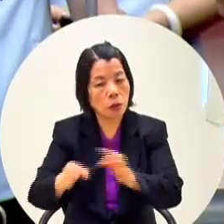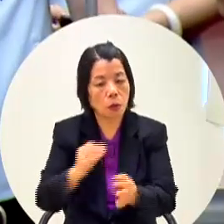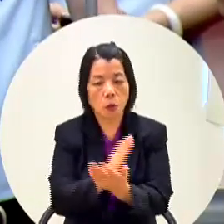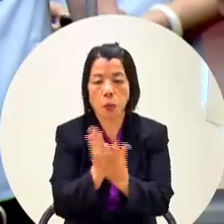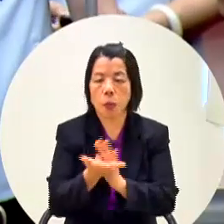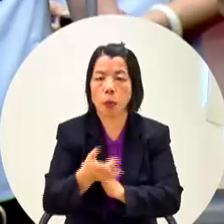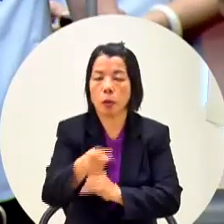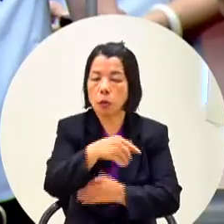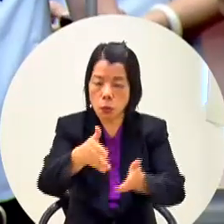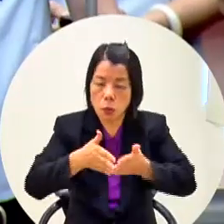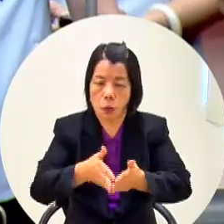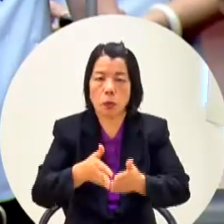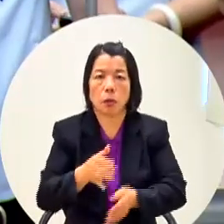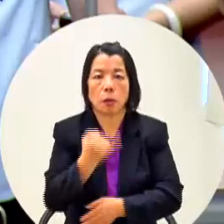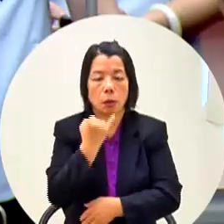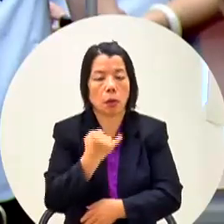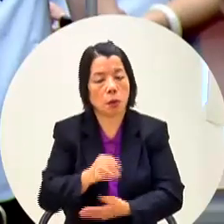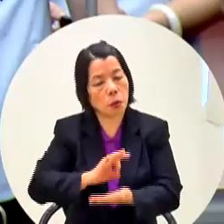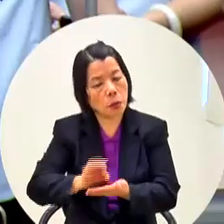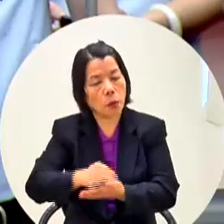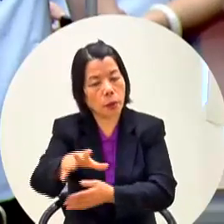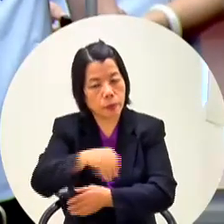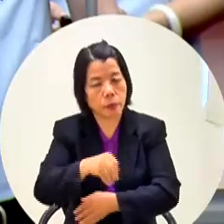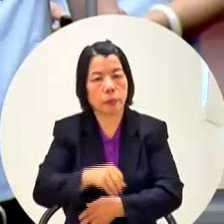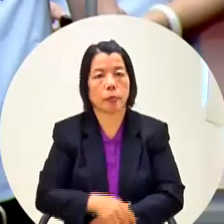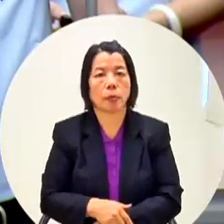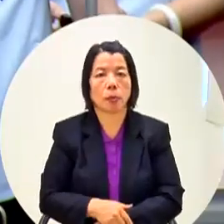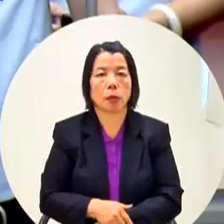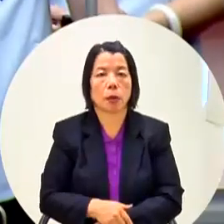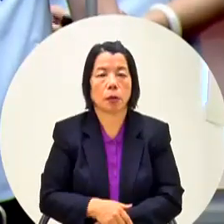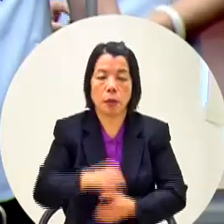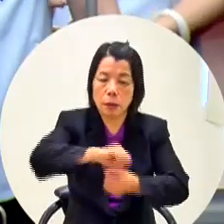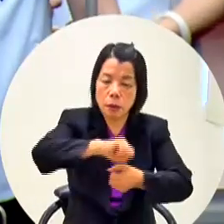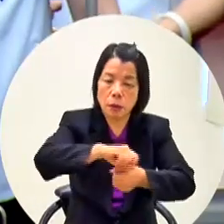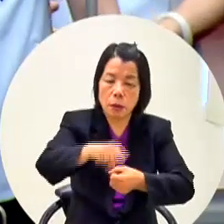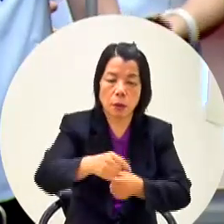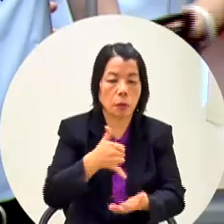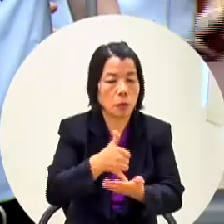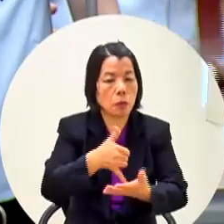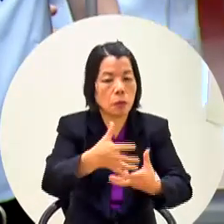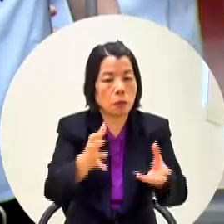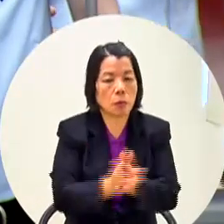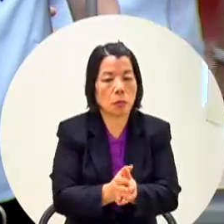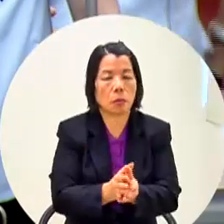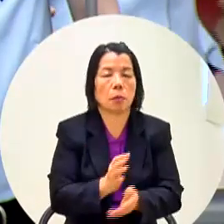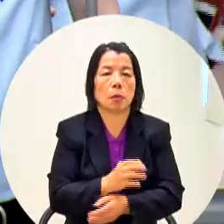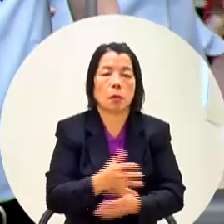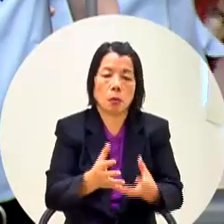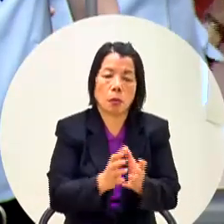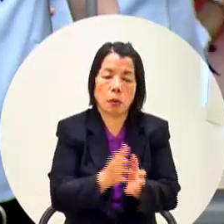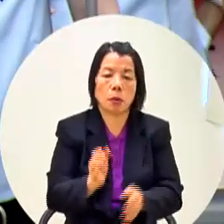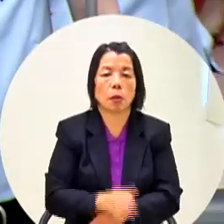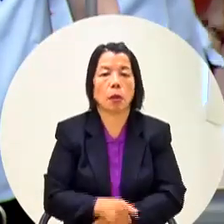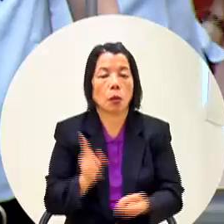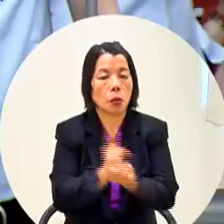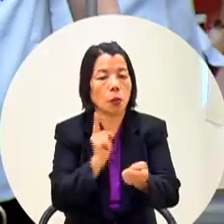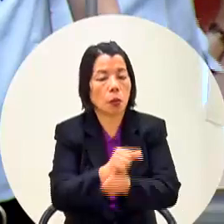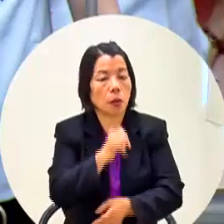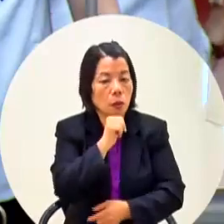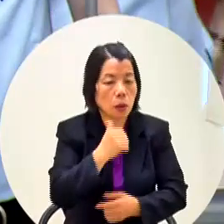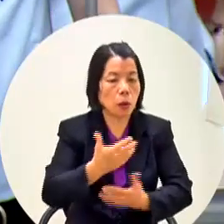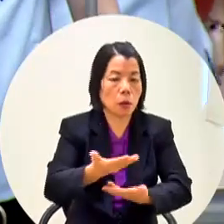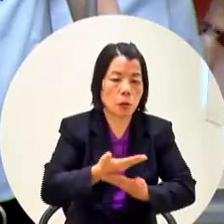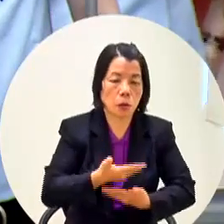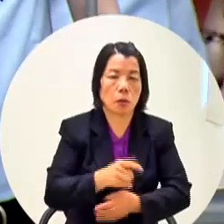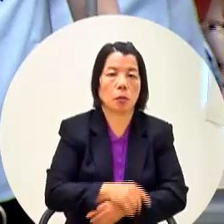人都可以来使用得到。再加上我们的弱势团体、边缘户、低收入户啊，